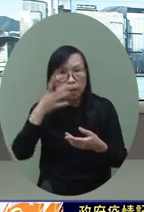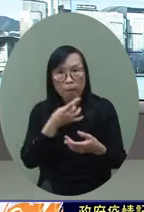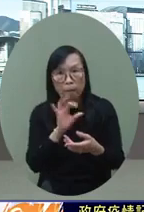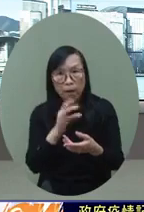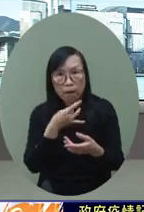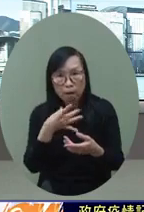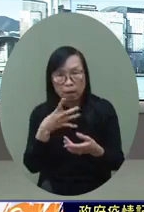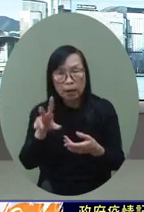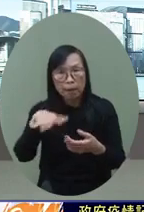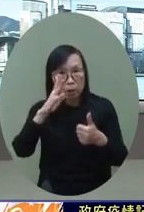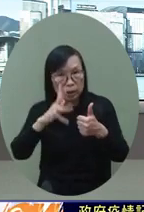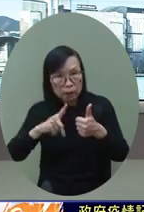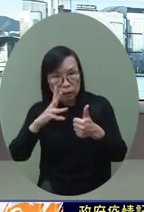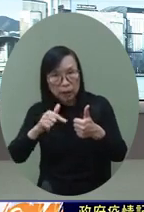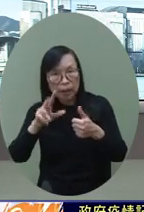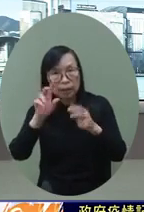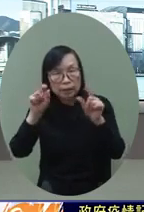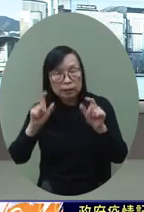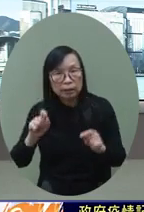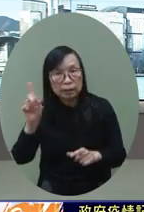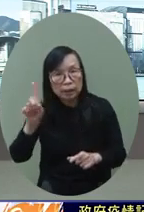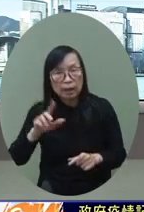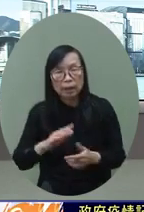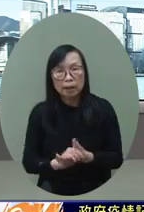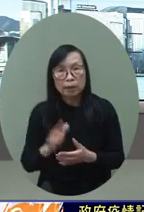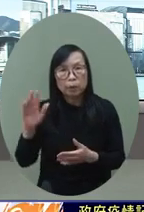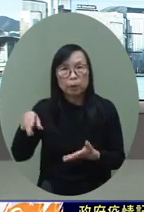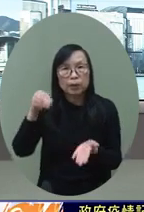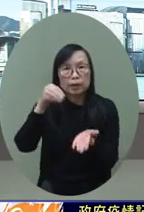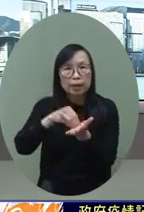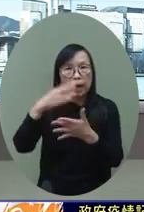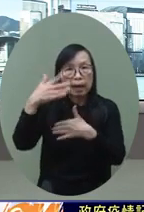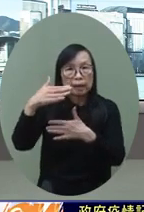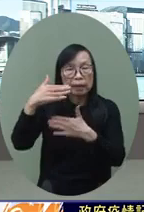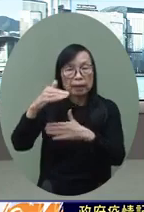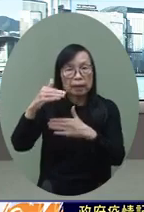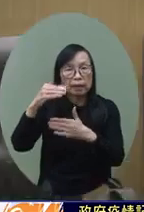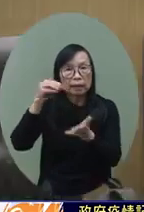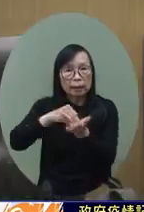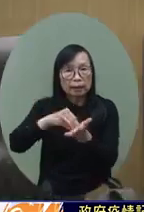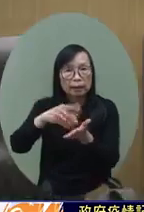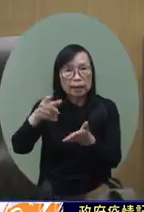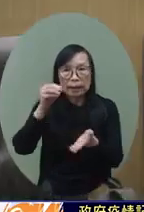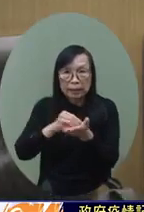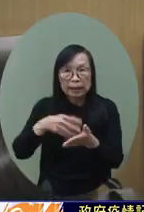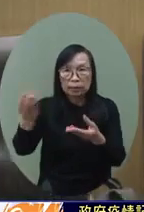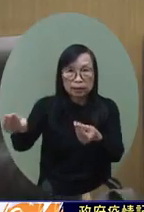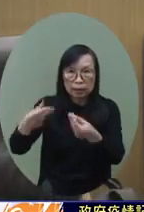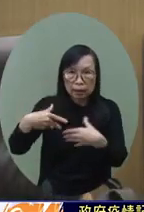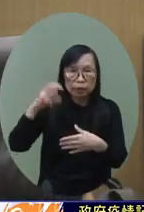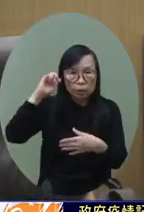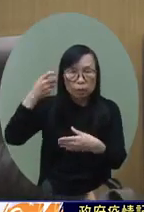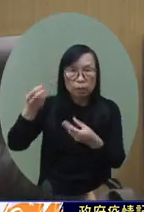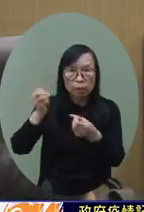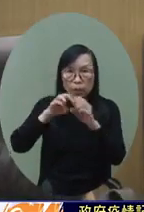即係你哋有冇了解過個原因係乜嘢咧？即係你哋會唔會都 set 個限期俾佢哋，即係幾時一定要交到嗰個研究報告啊？